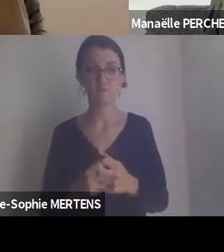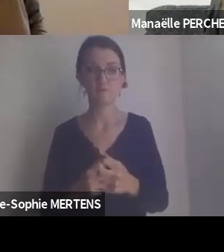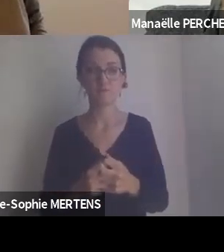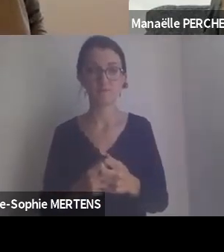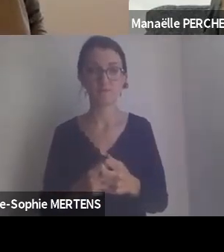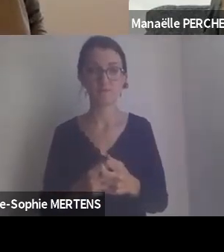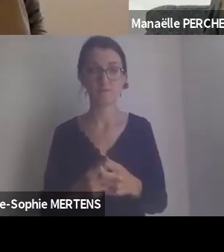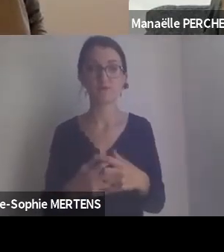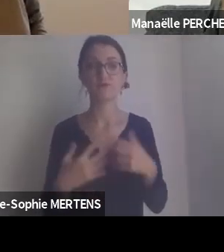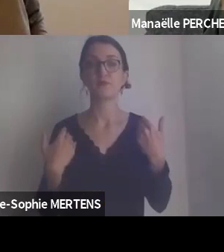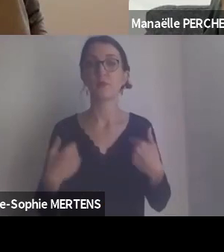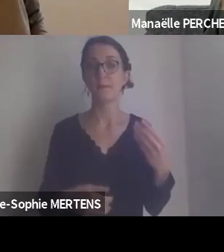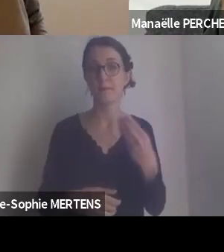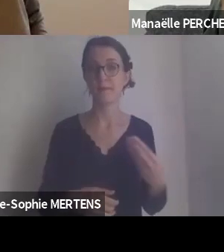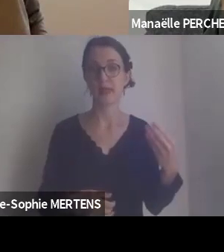Moi, j'aurais envie de dire que